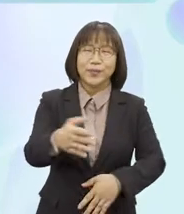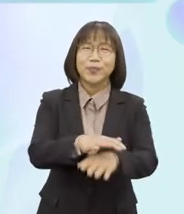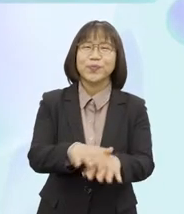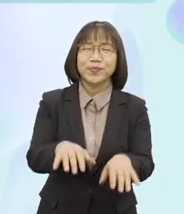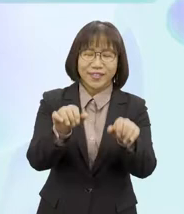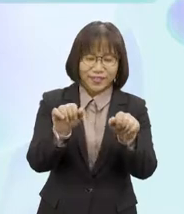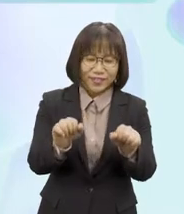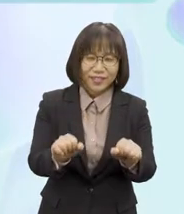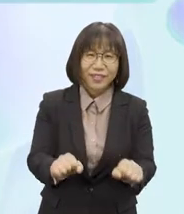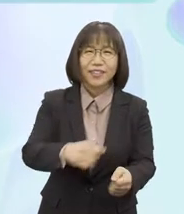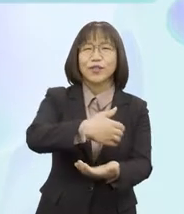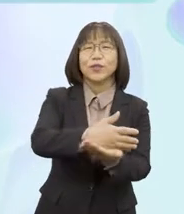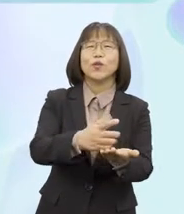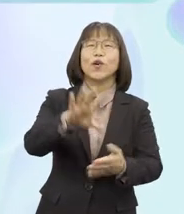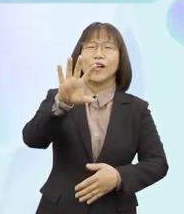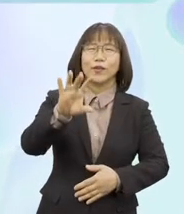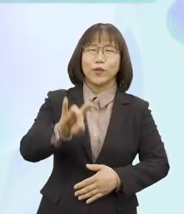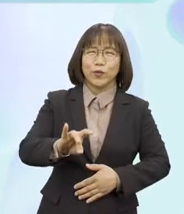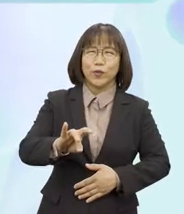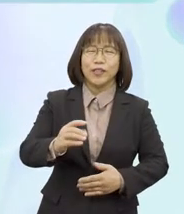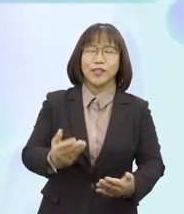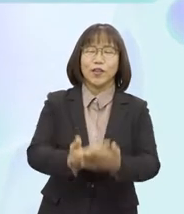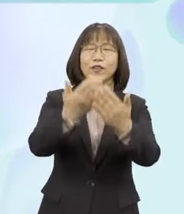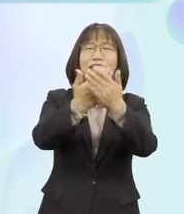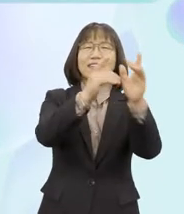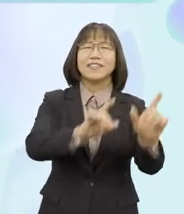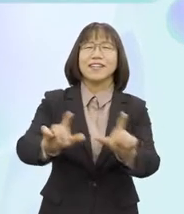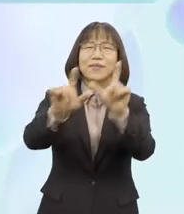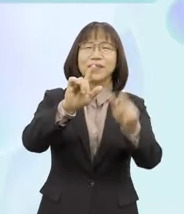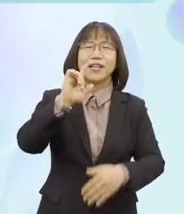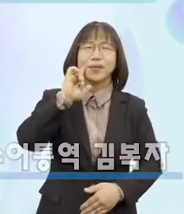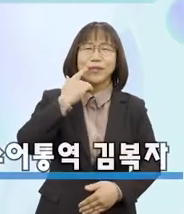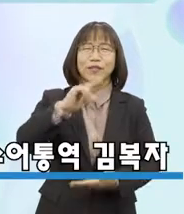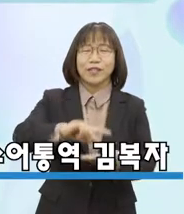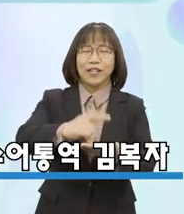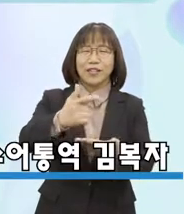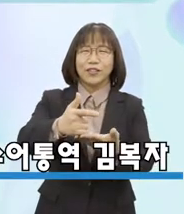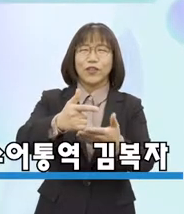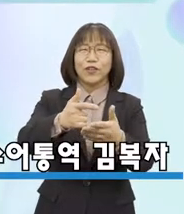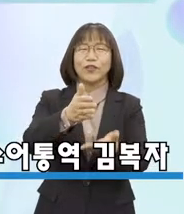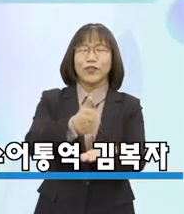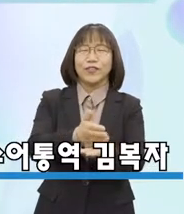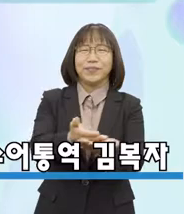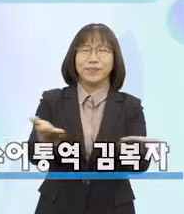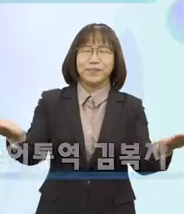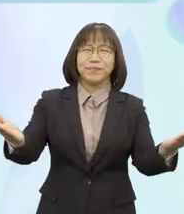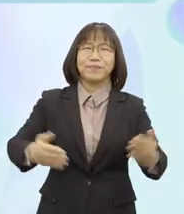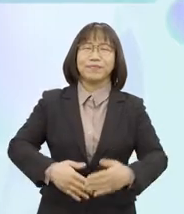국민 여러분 안녕하십니까? 조화로운 성장, 삶이 아름다운 강서, 아이강서TV 김민주입니다.